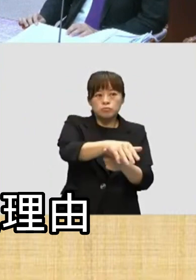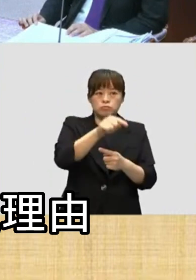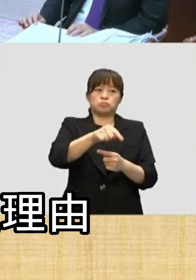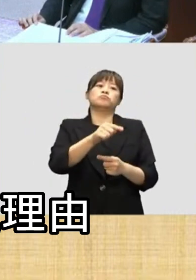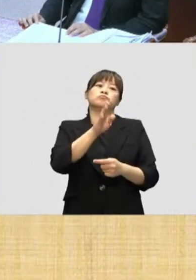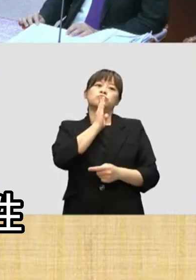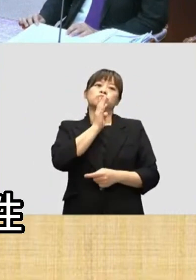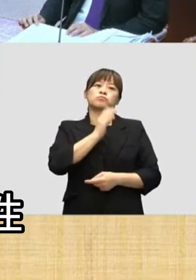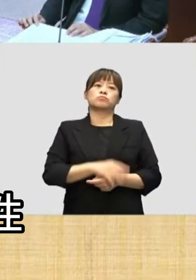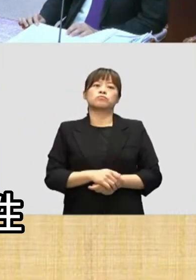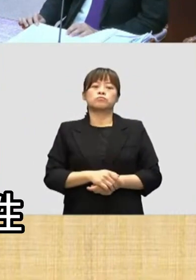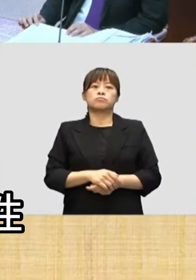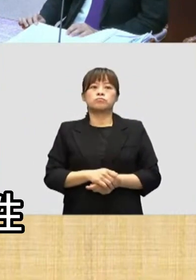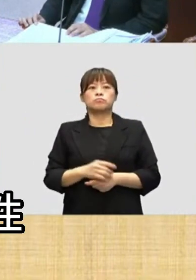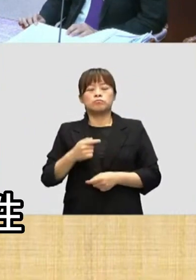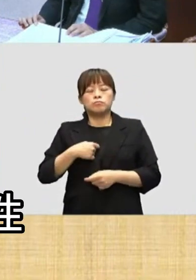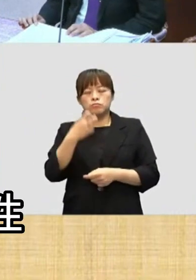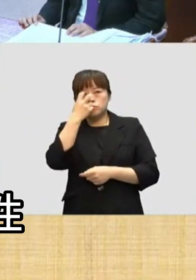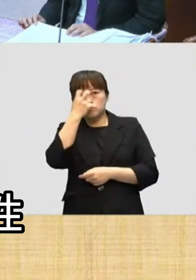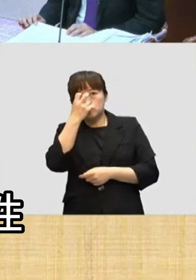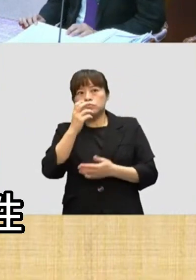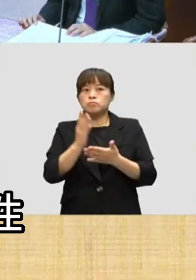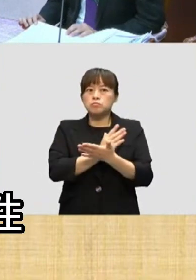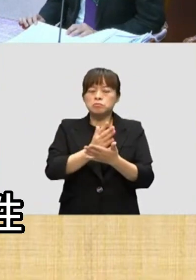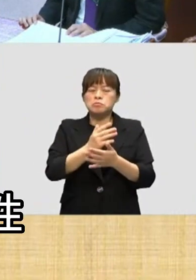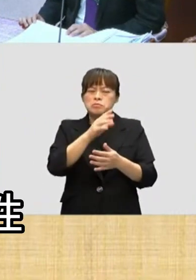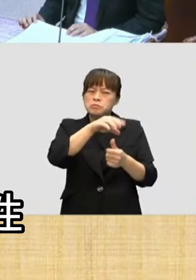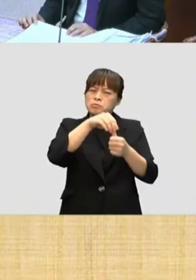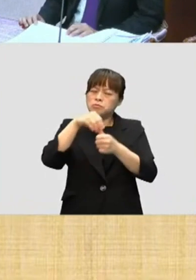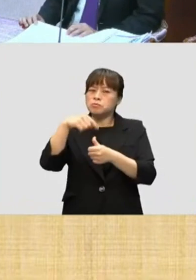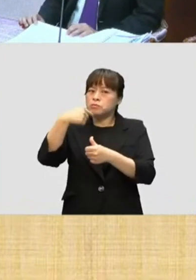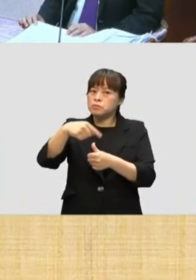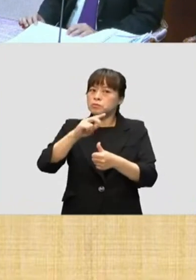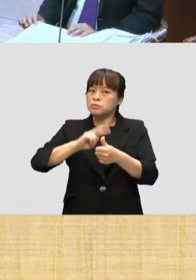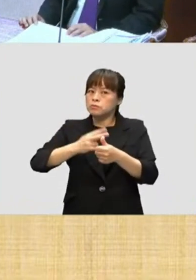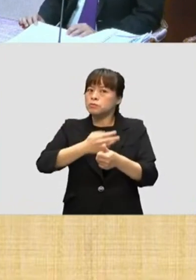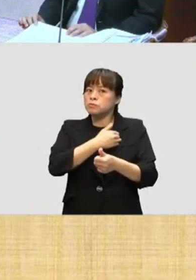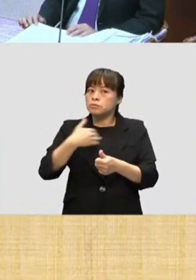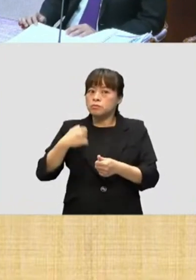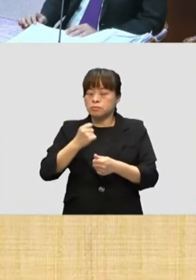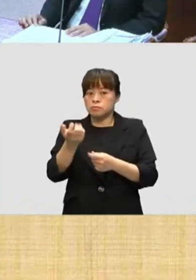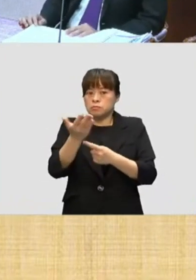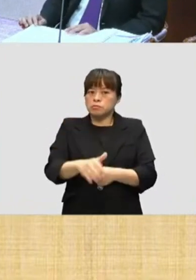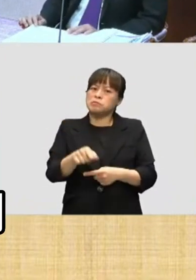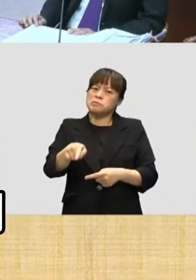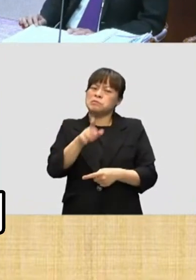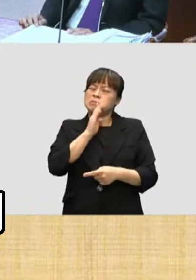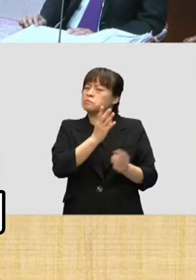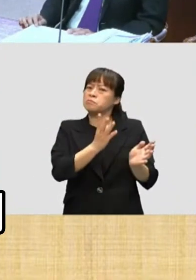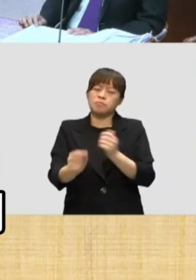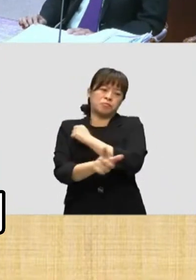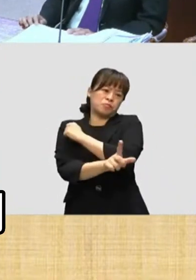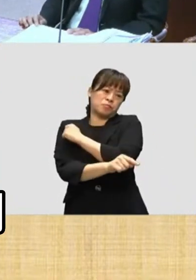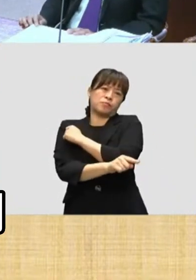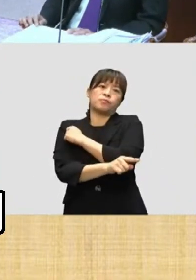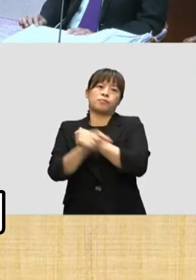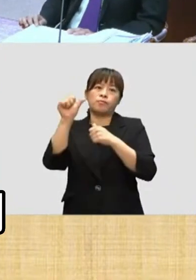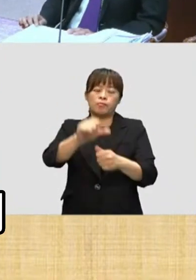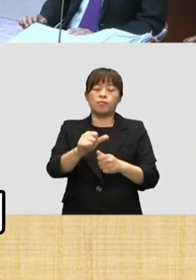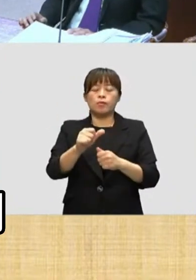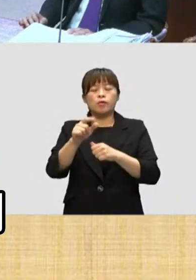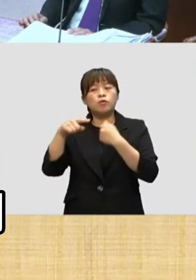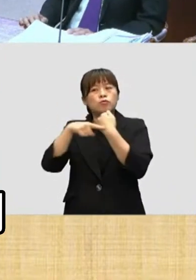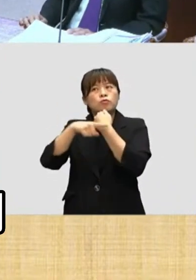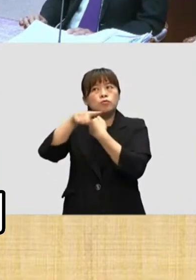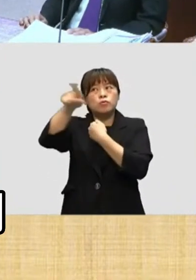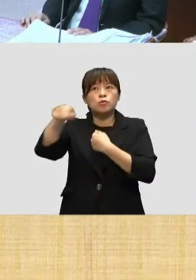足理由。在审究是否能有教化可能性，死刑是不得已情形的最终刑罚，学者称之